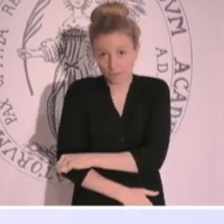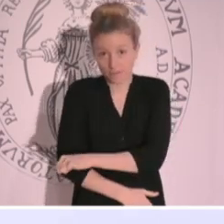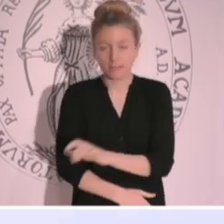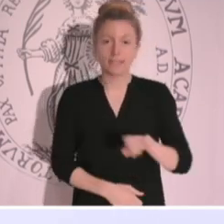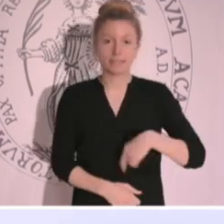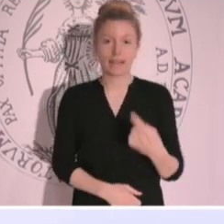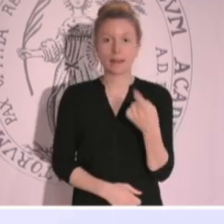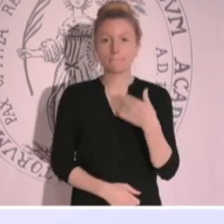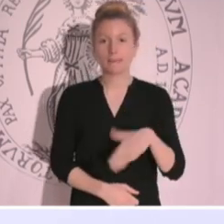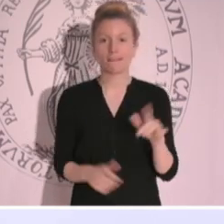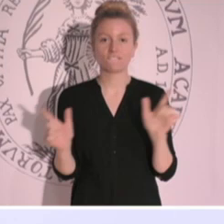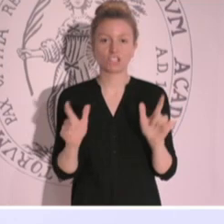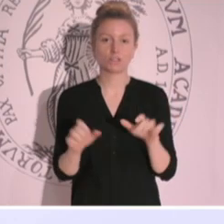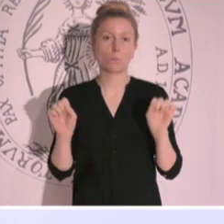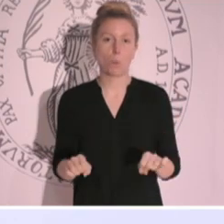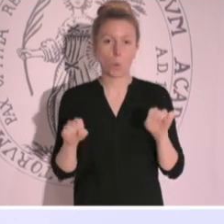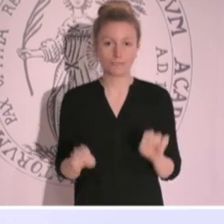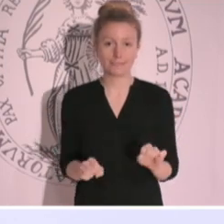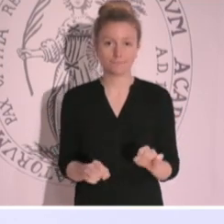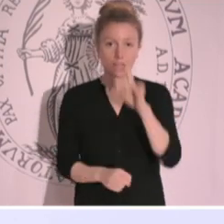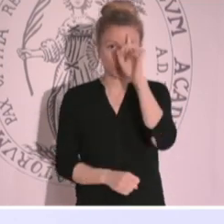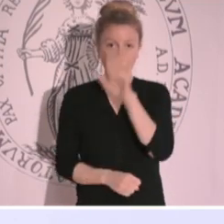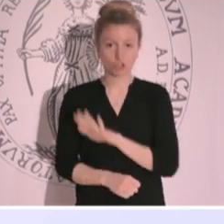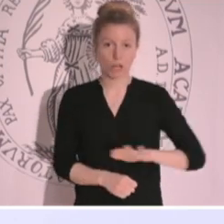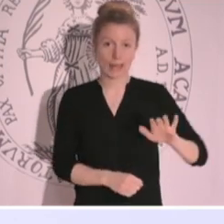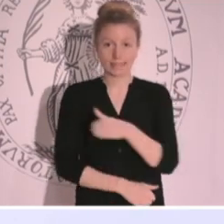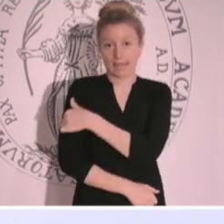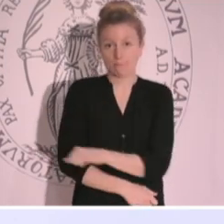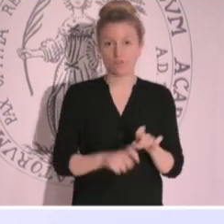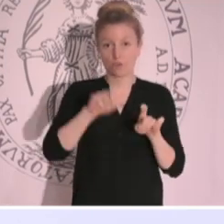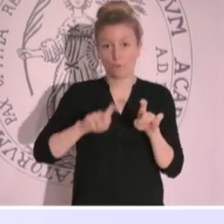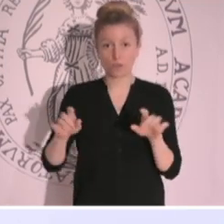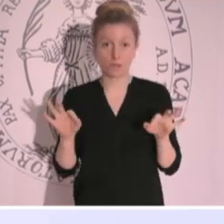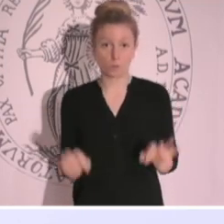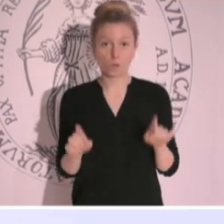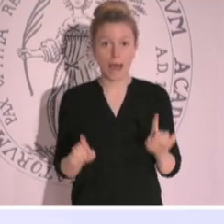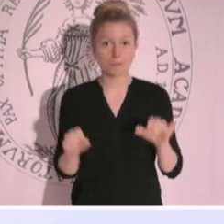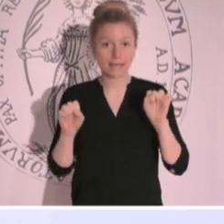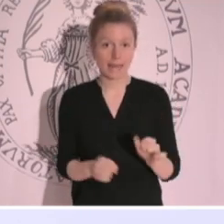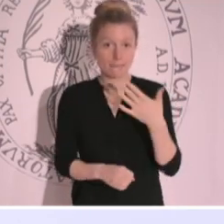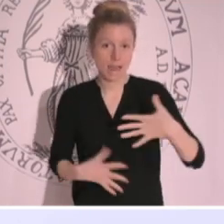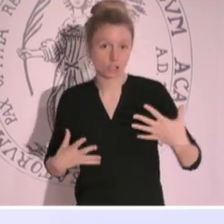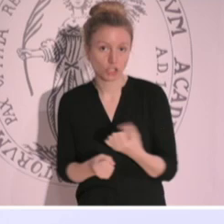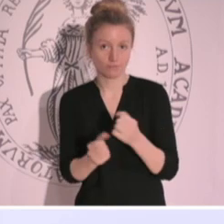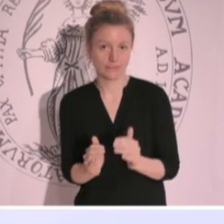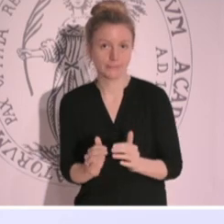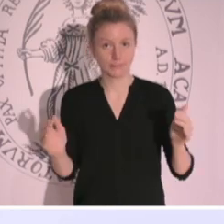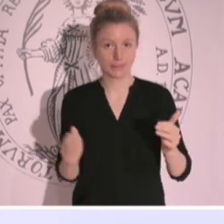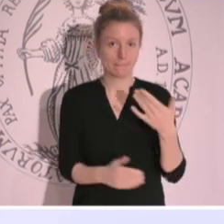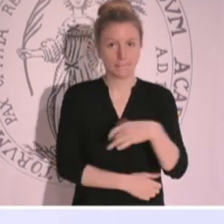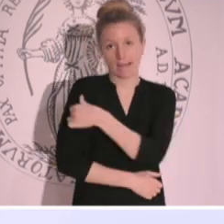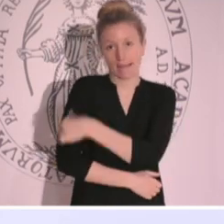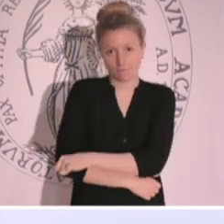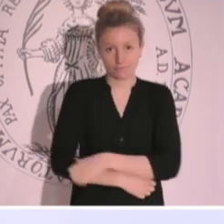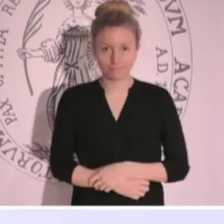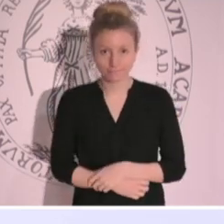vernünftig hohe Impfquote, aber ein bisschen mehr geht da. Und vielleicht können Sie den einen oder anderen noch mal anschnacken. Wäre hilfreich, wenn alle solidarisch sind